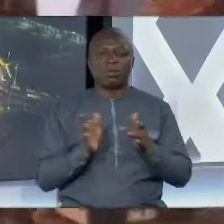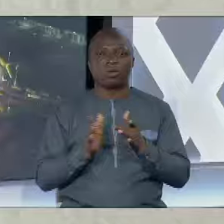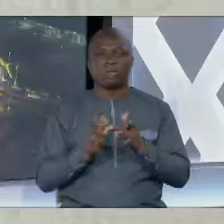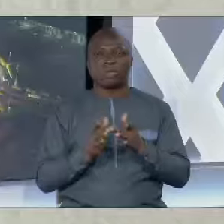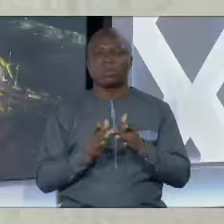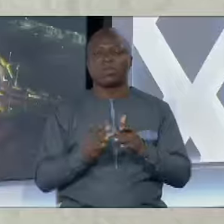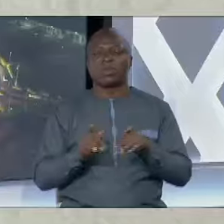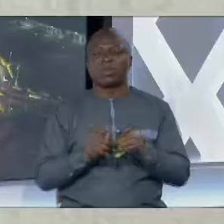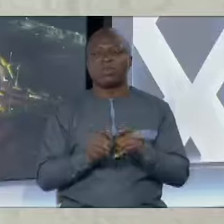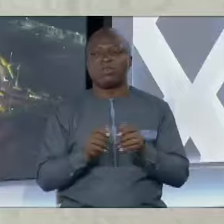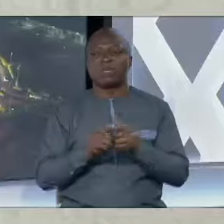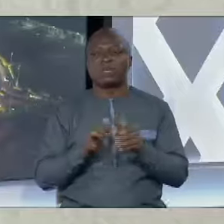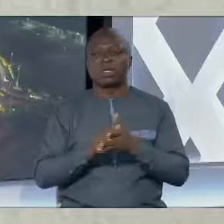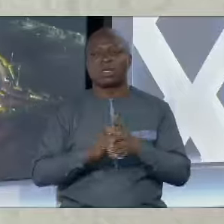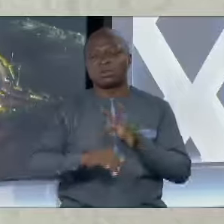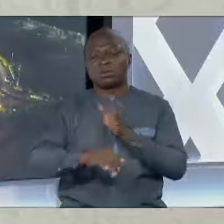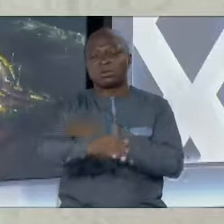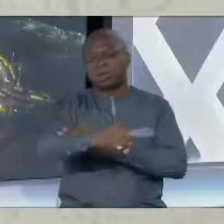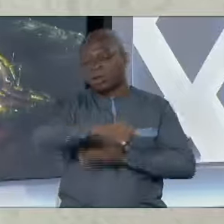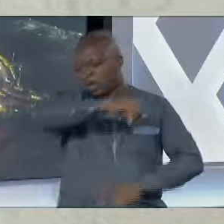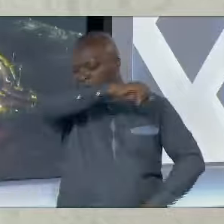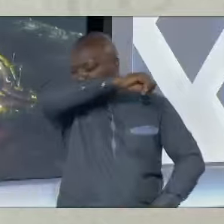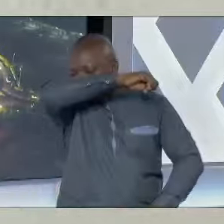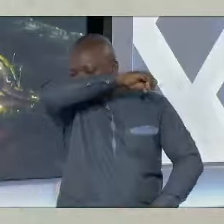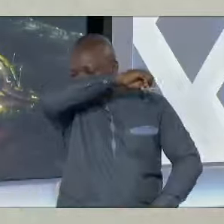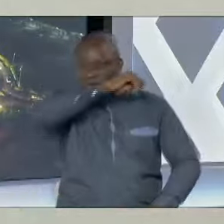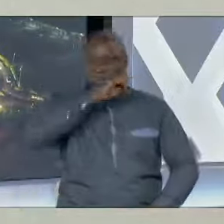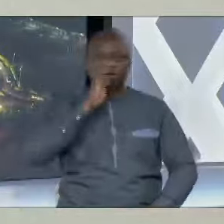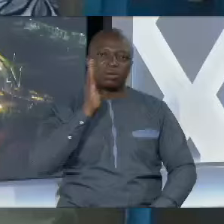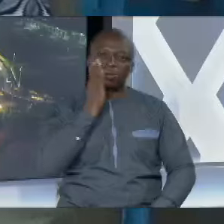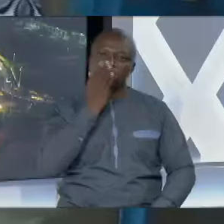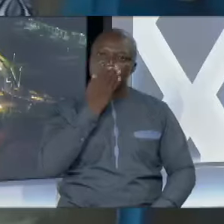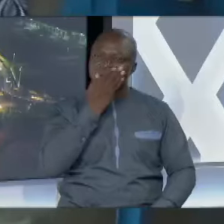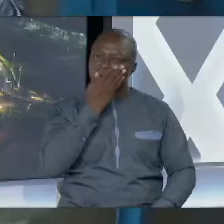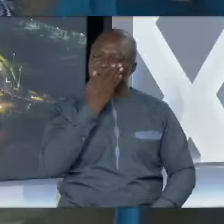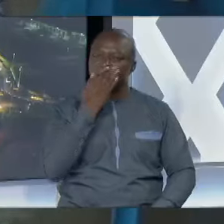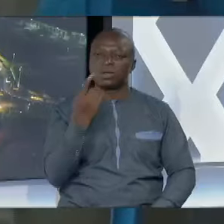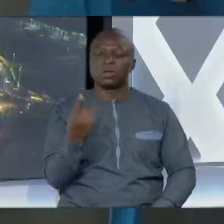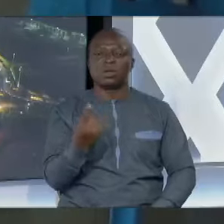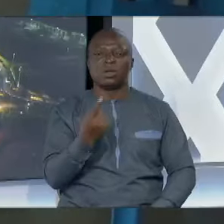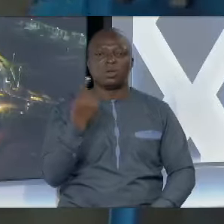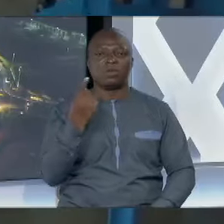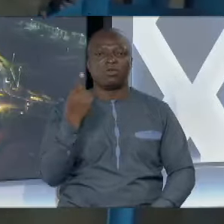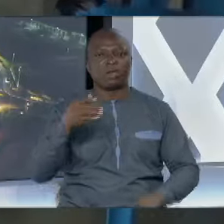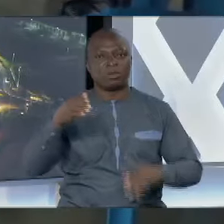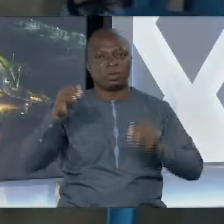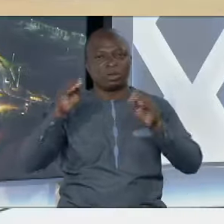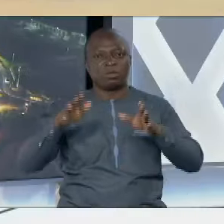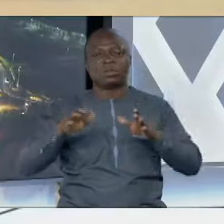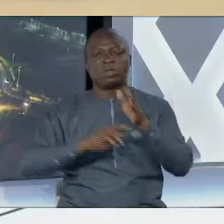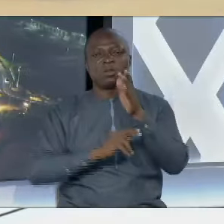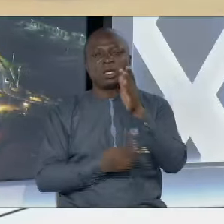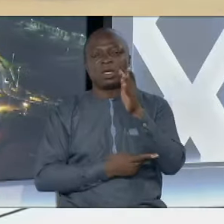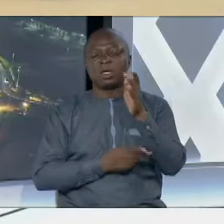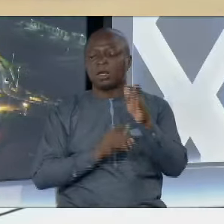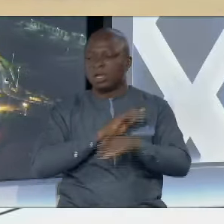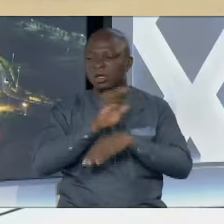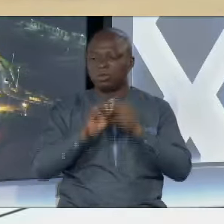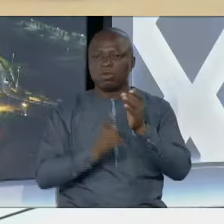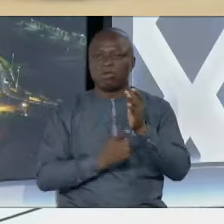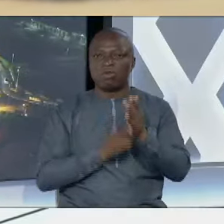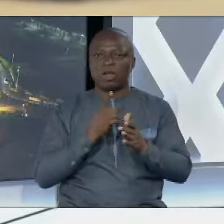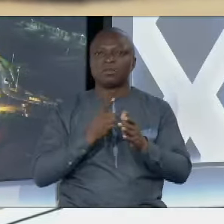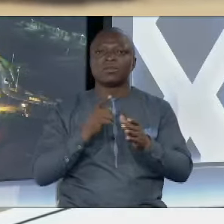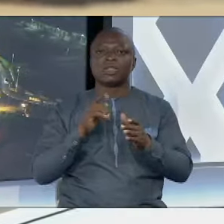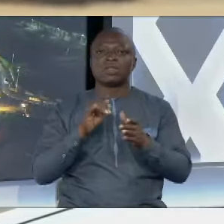pli du coude ou dans un mouchoir en papier à usage unique et le jeter dans une poubelle. Toutefois,